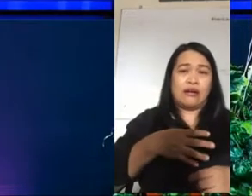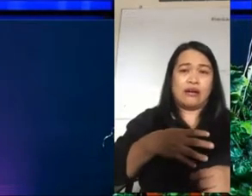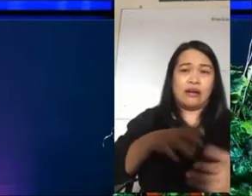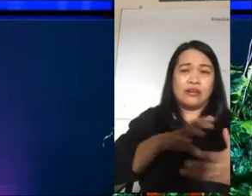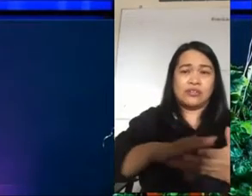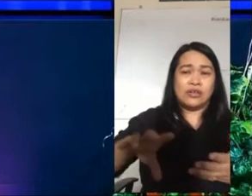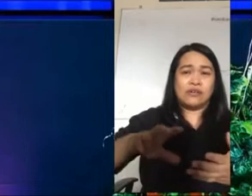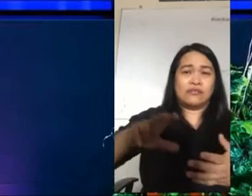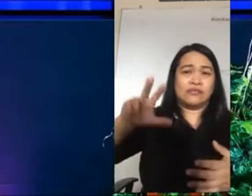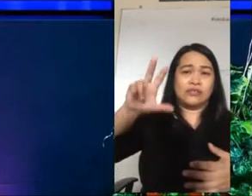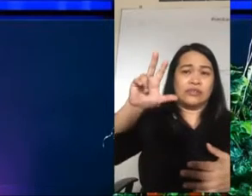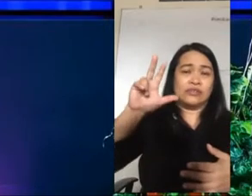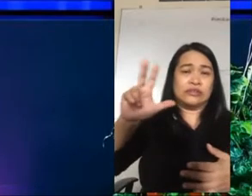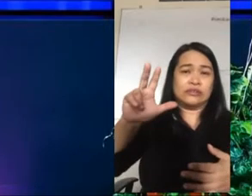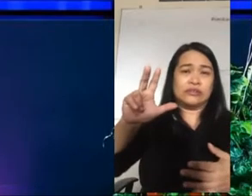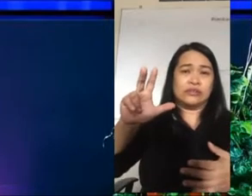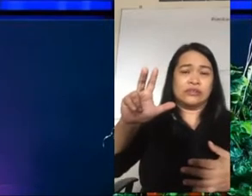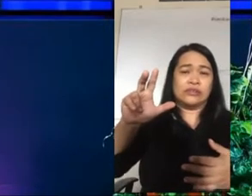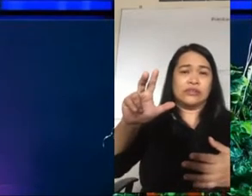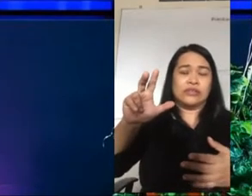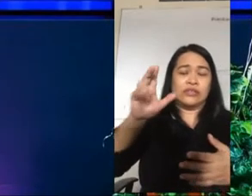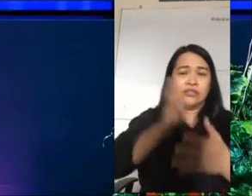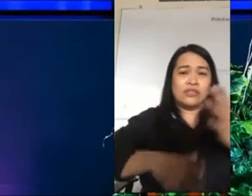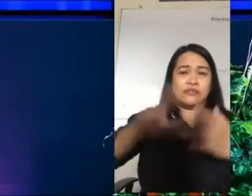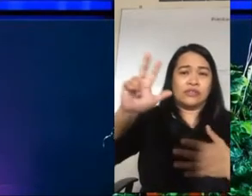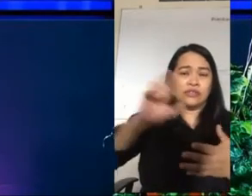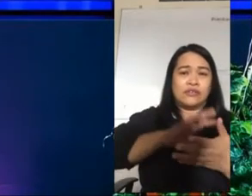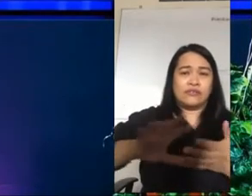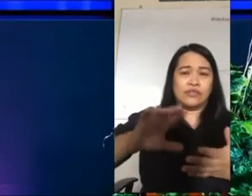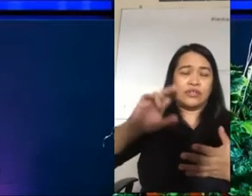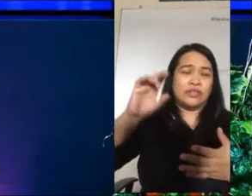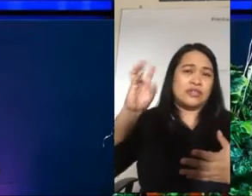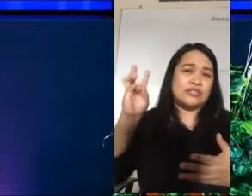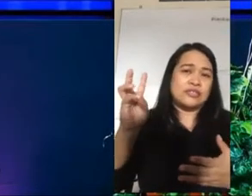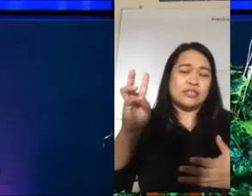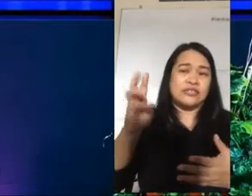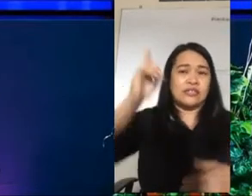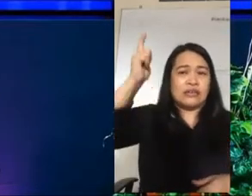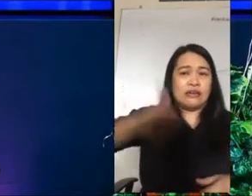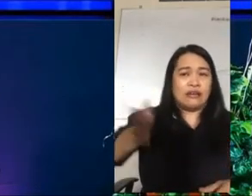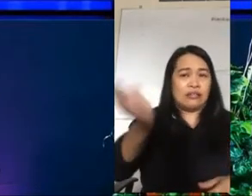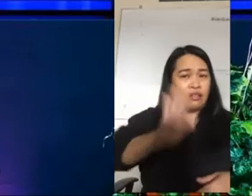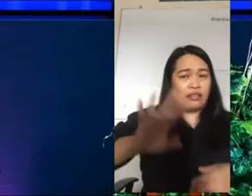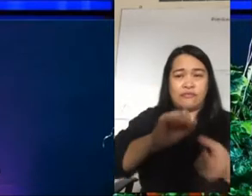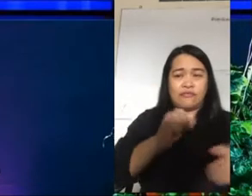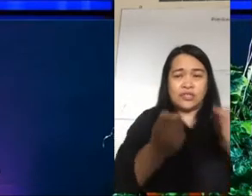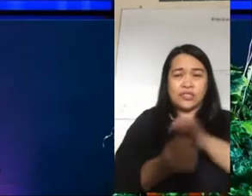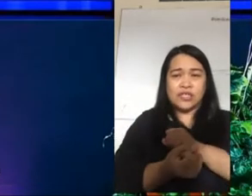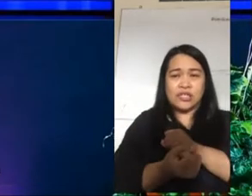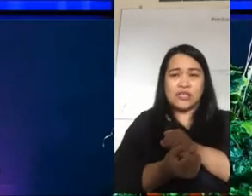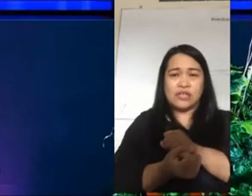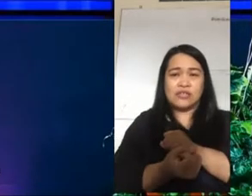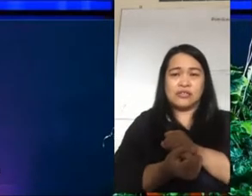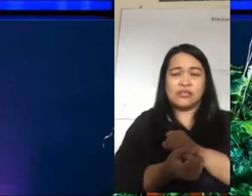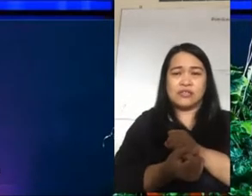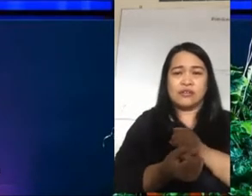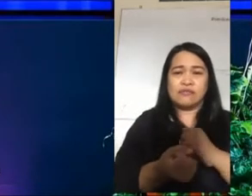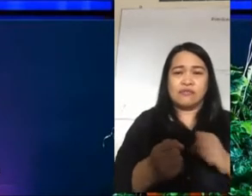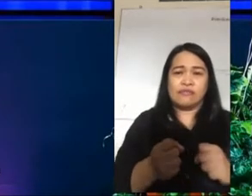not consumed." There is no transition kay Lord. Walang inconsistency sa Panginoon.